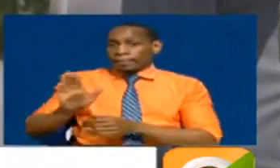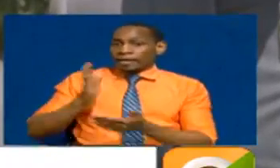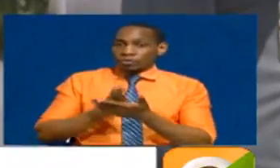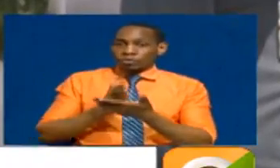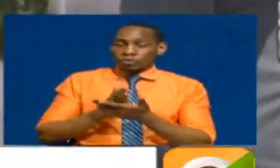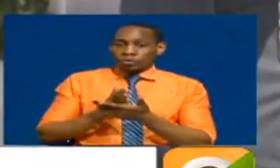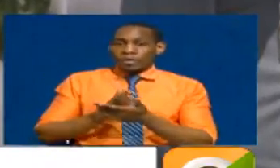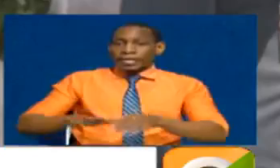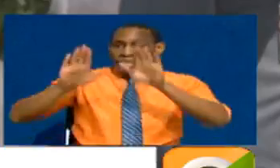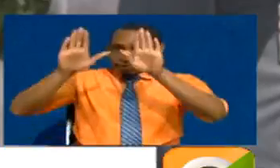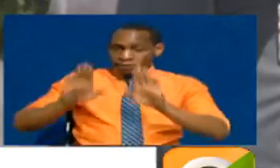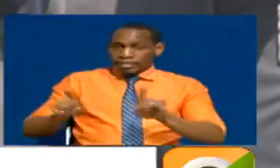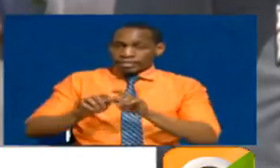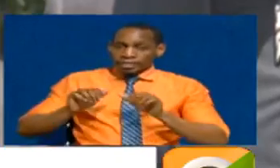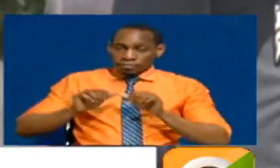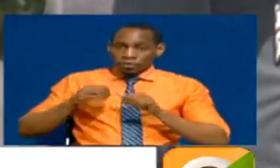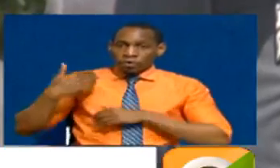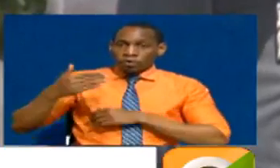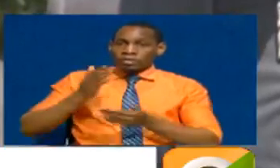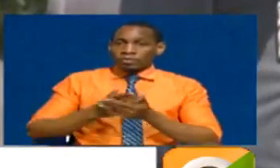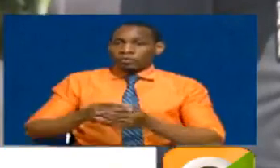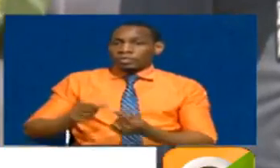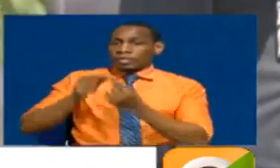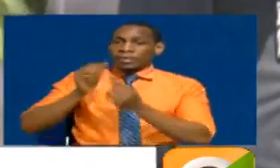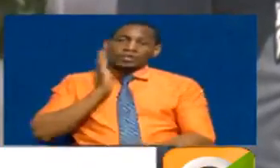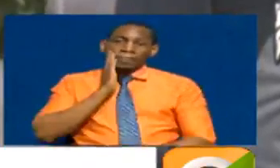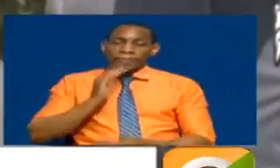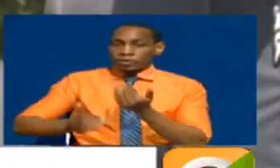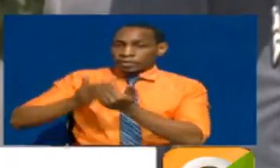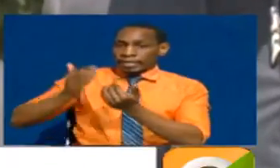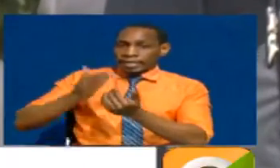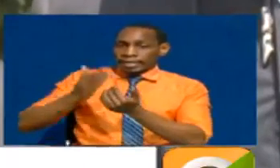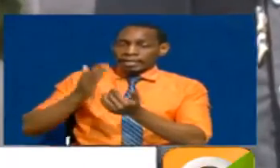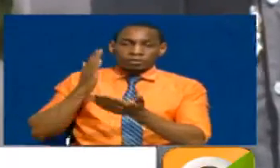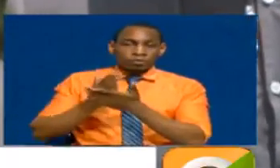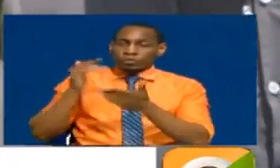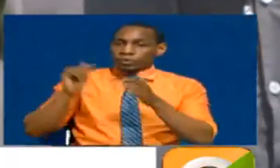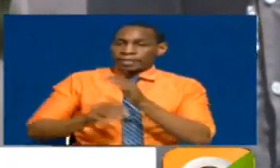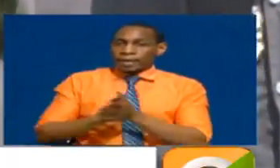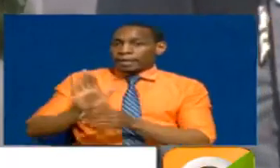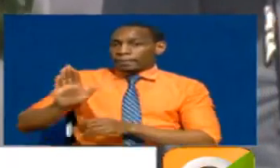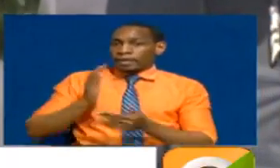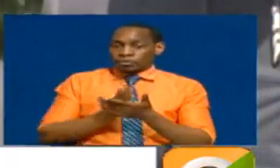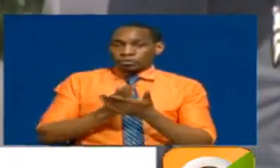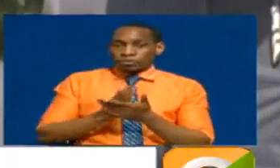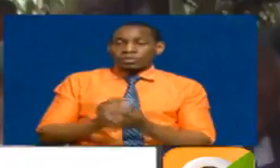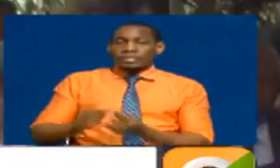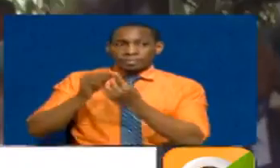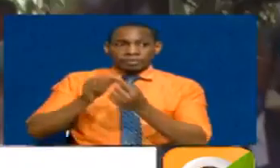one in a million, and you'll always be the precious and unique mom we cared for so dearly. You are one of